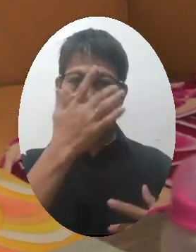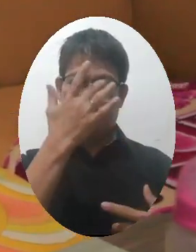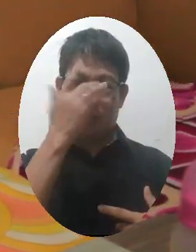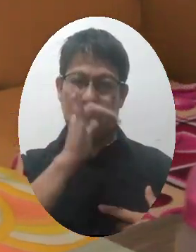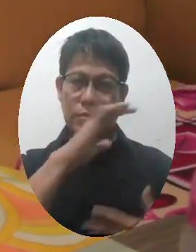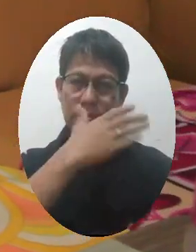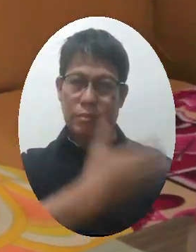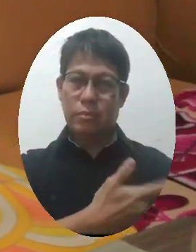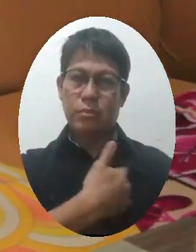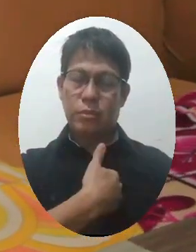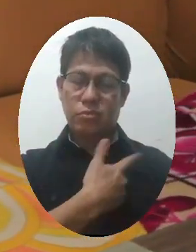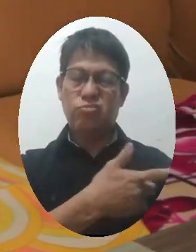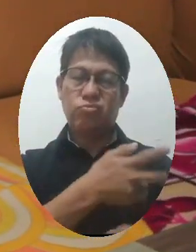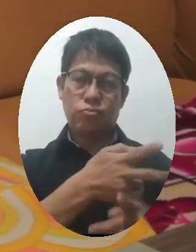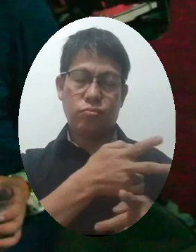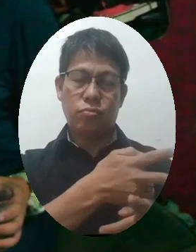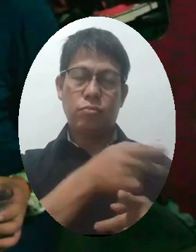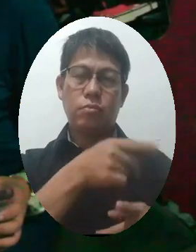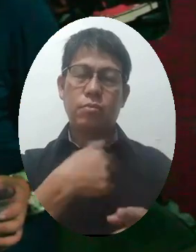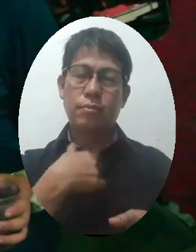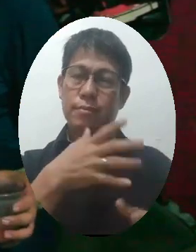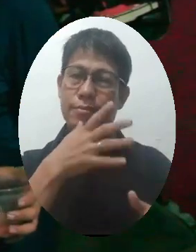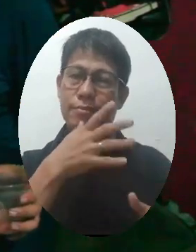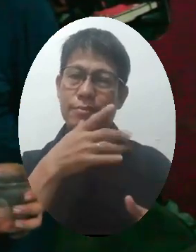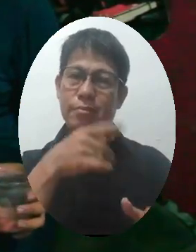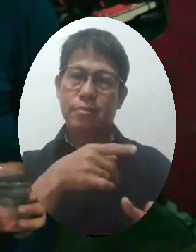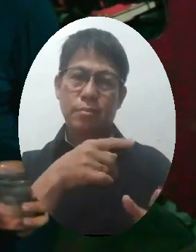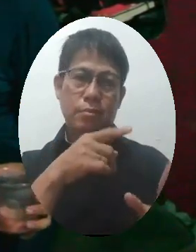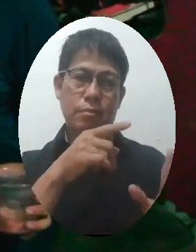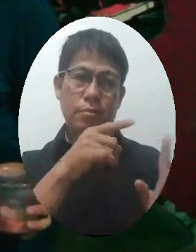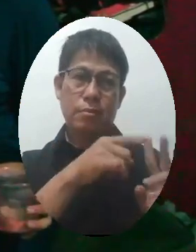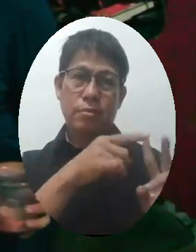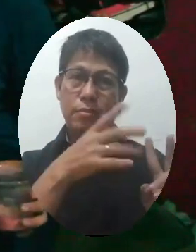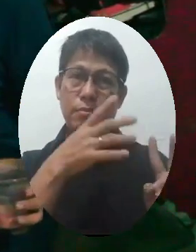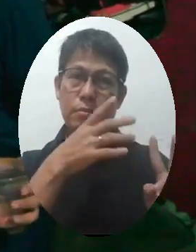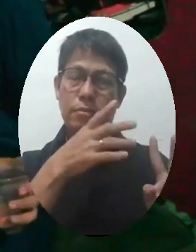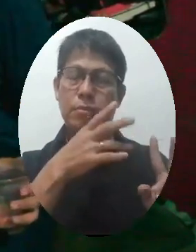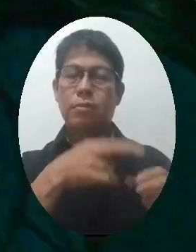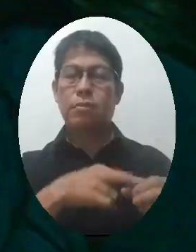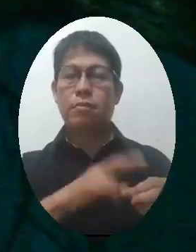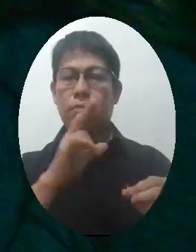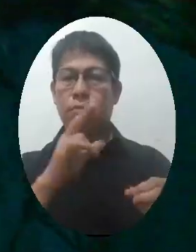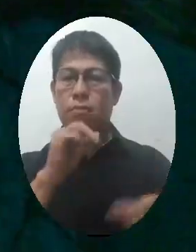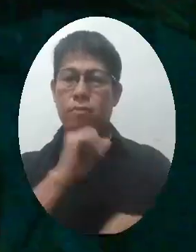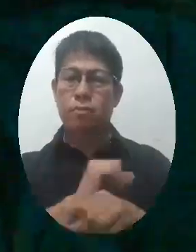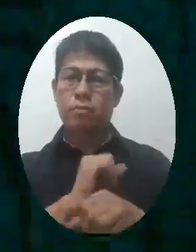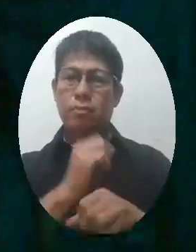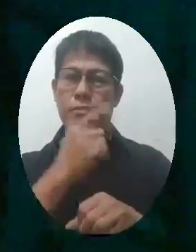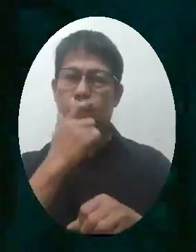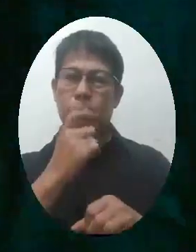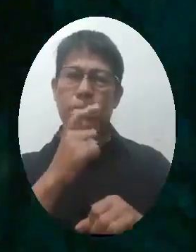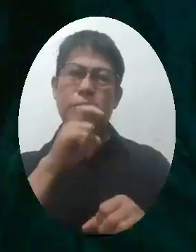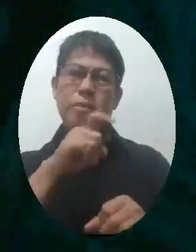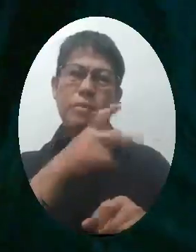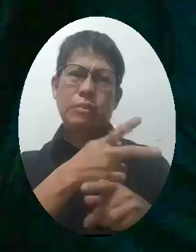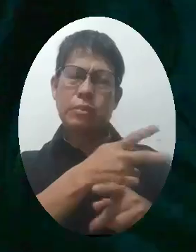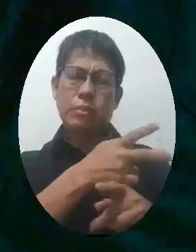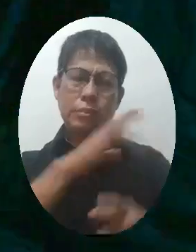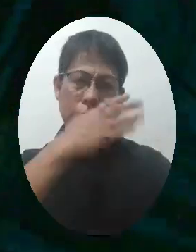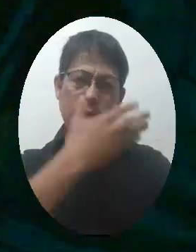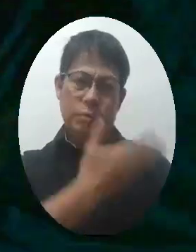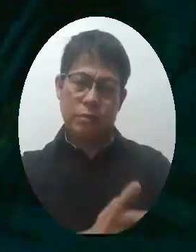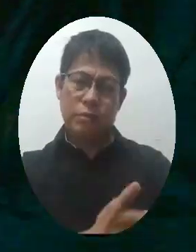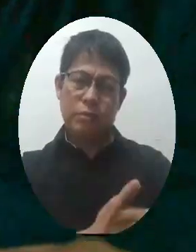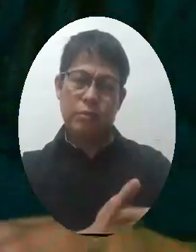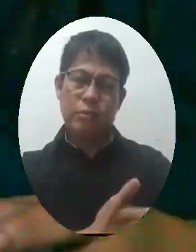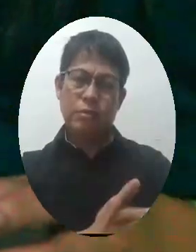na merong iba't ibang mga sakit. Isa pang ina na nag-resign sa trabaho para tutukan ang kanyang anak na meron ding